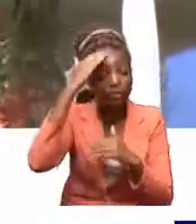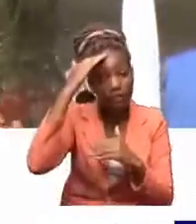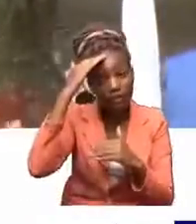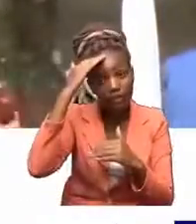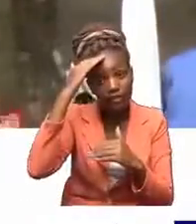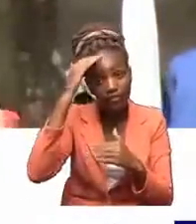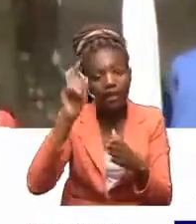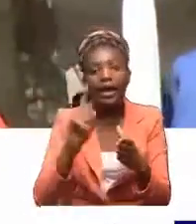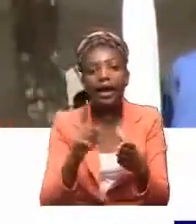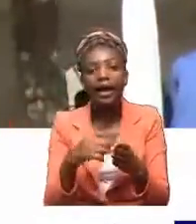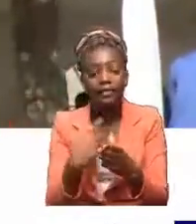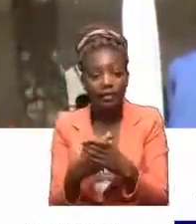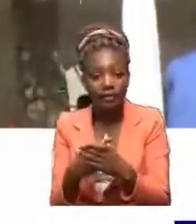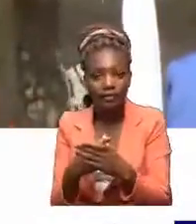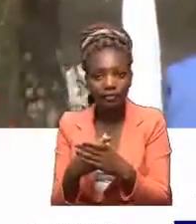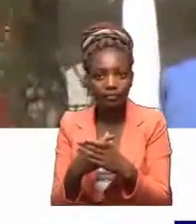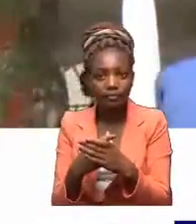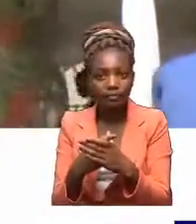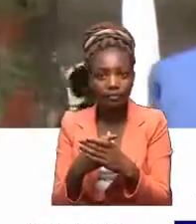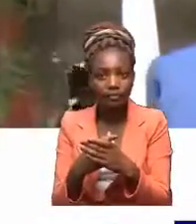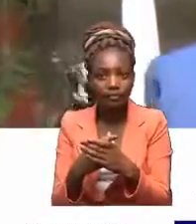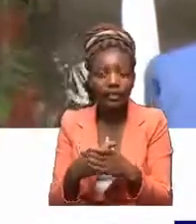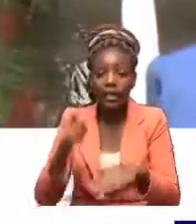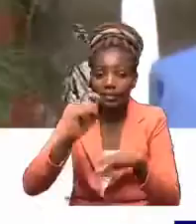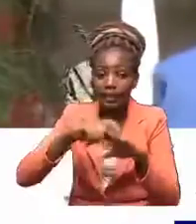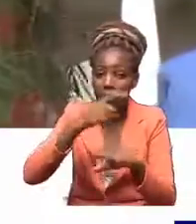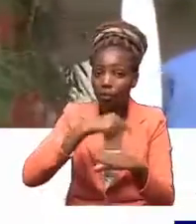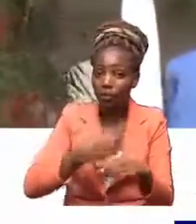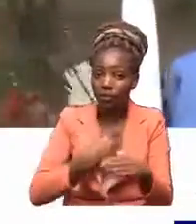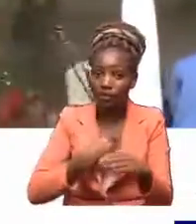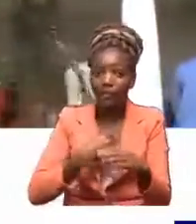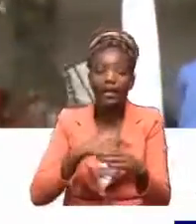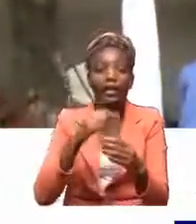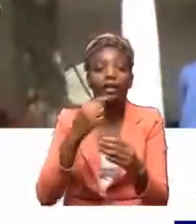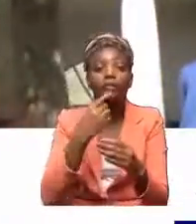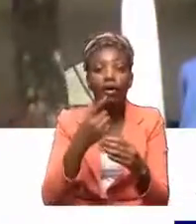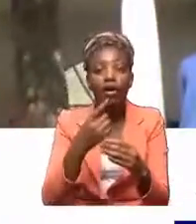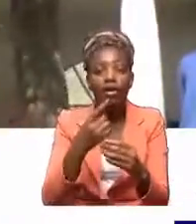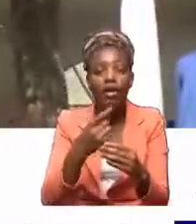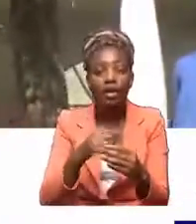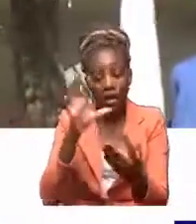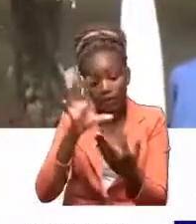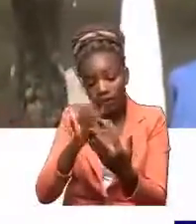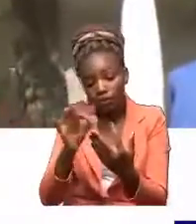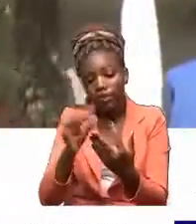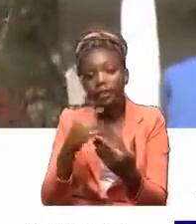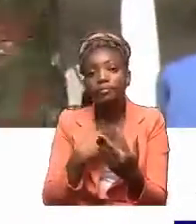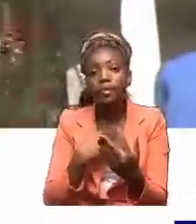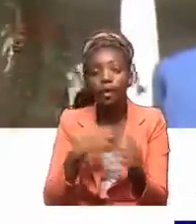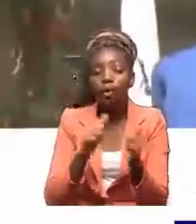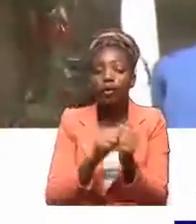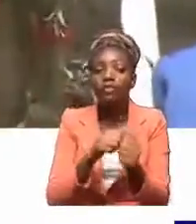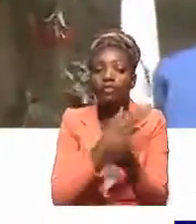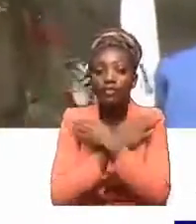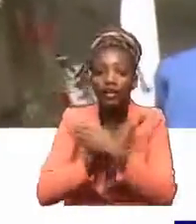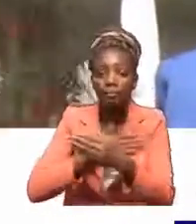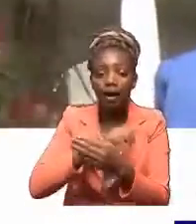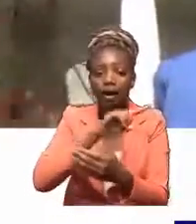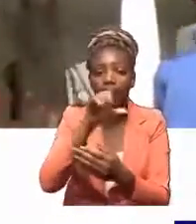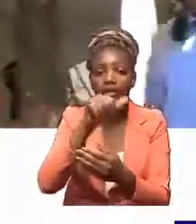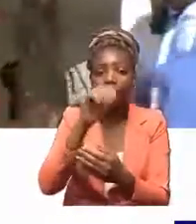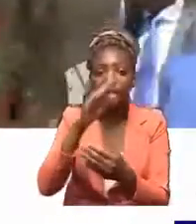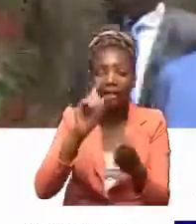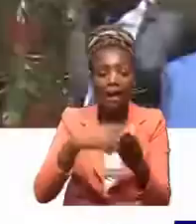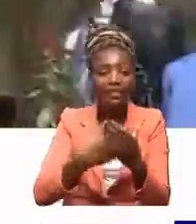Na moja ya wakati ambaye tulimtembelea, alinichagua mimi na ndugu yangu ambaye anaitwa Zack Njeru.